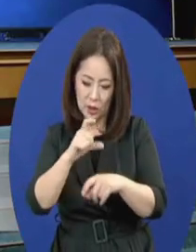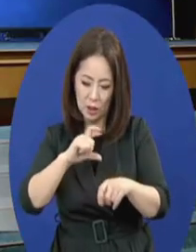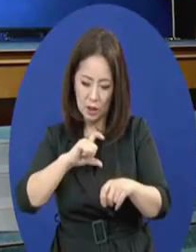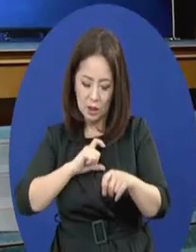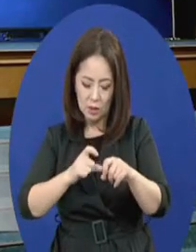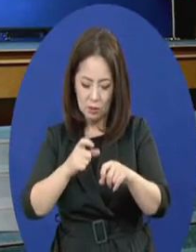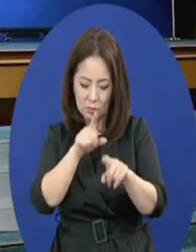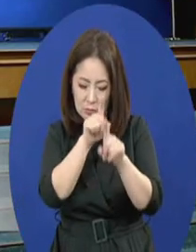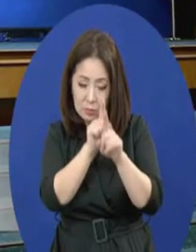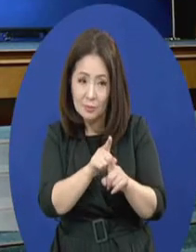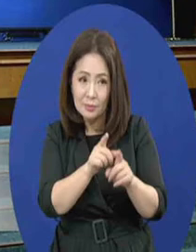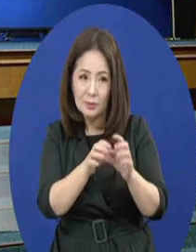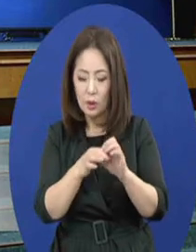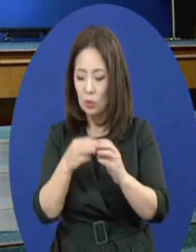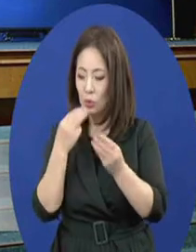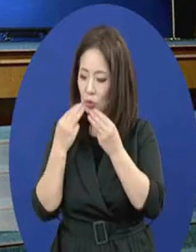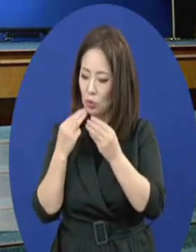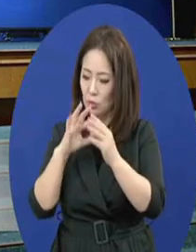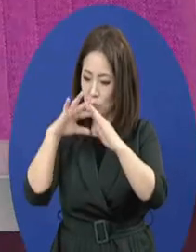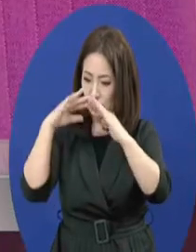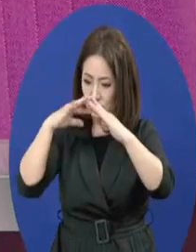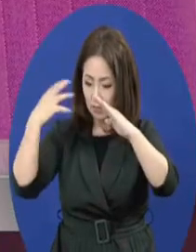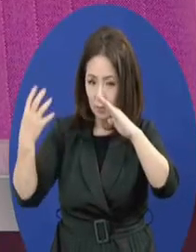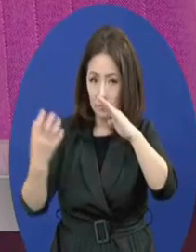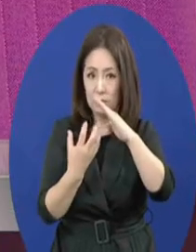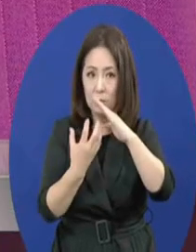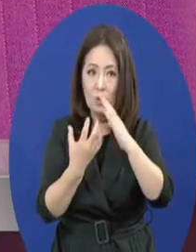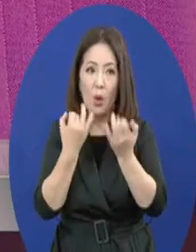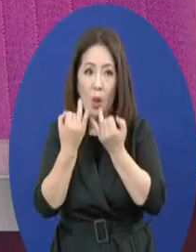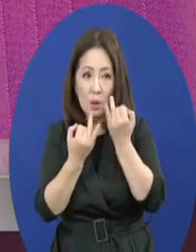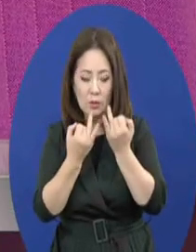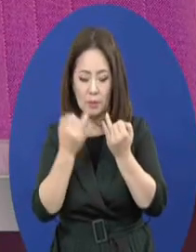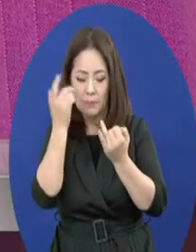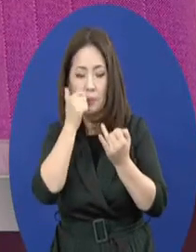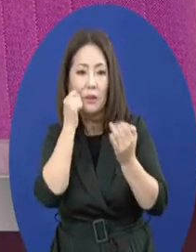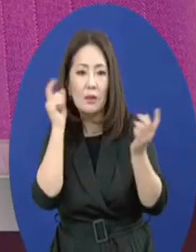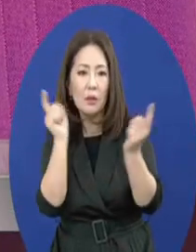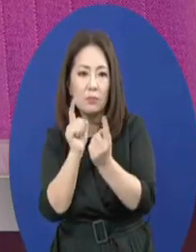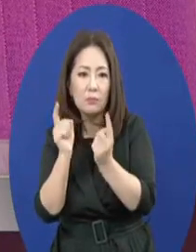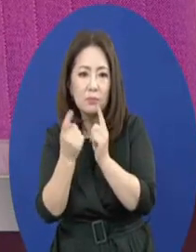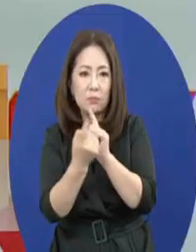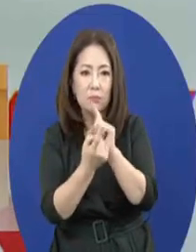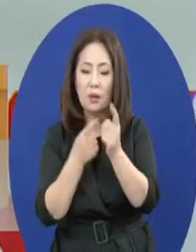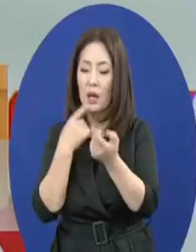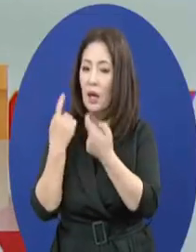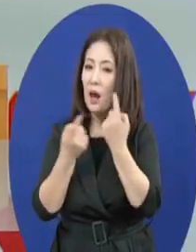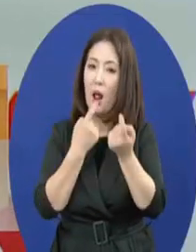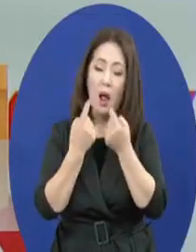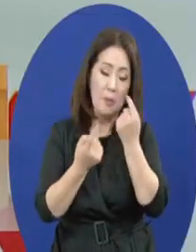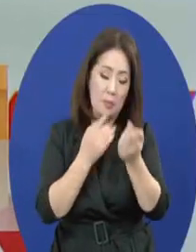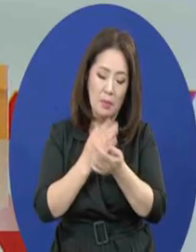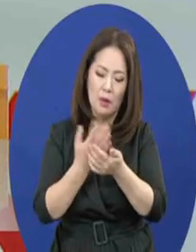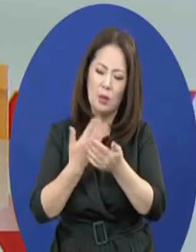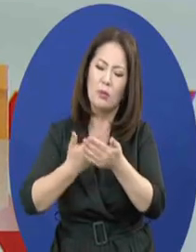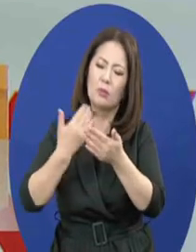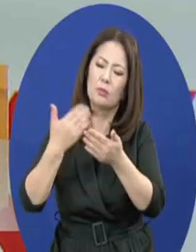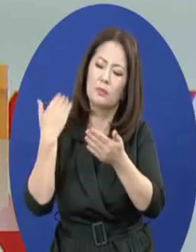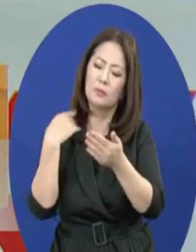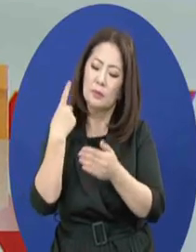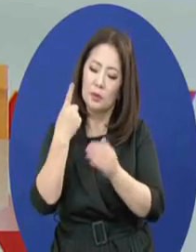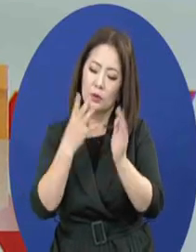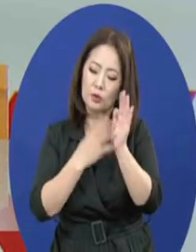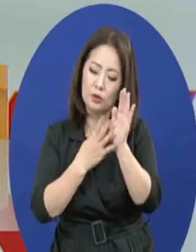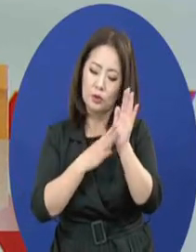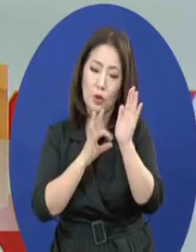дагуу шүүх хуулийн байгууллагыг нэгэн дээвэр дорц цуглууллаа. Бодит нүүрт болсон сорилтуудад тэд ярилцлаа. 1990-ад оноос хойш